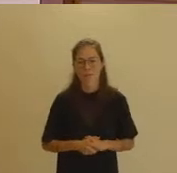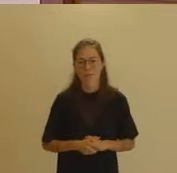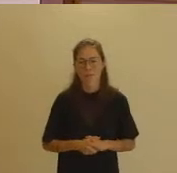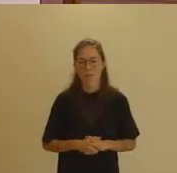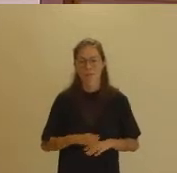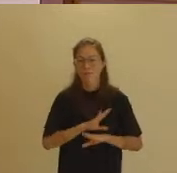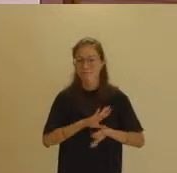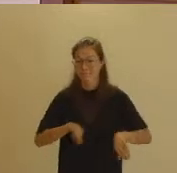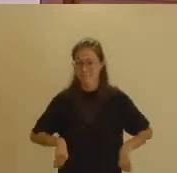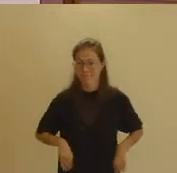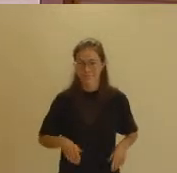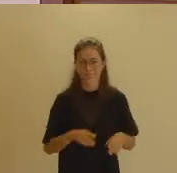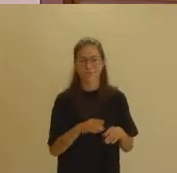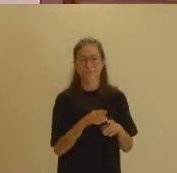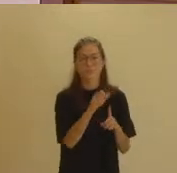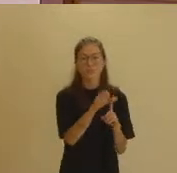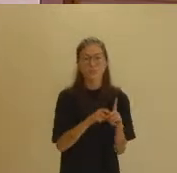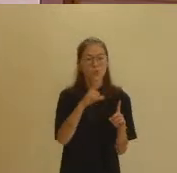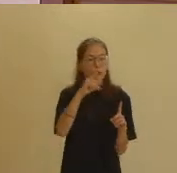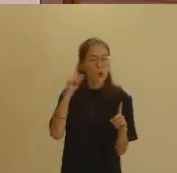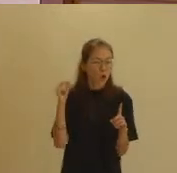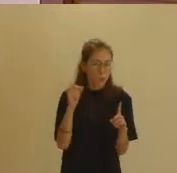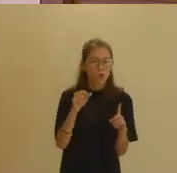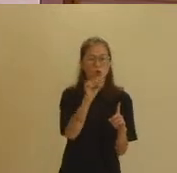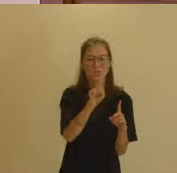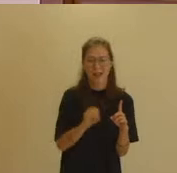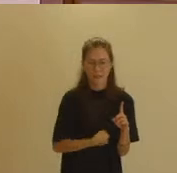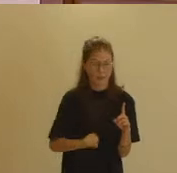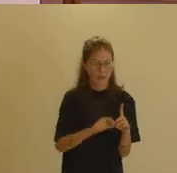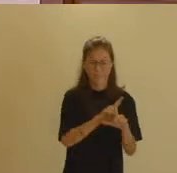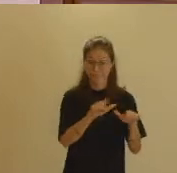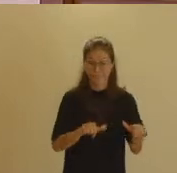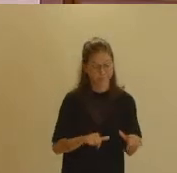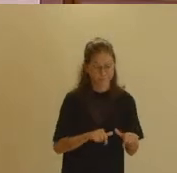Et enfin, procuration de Monsieur Jean-Baptiste Salaberry,